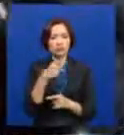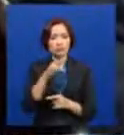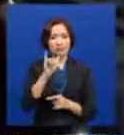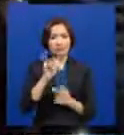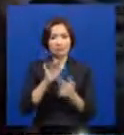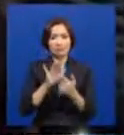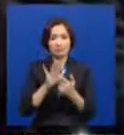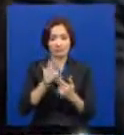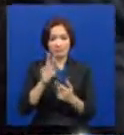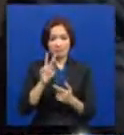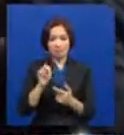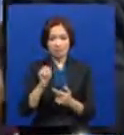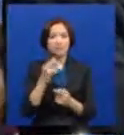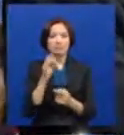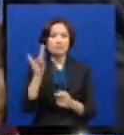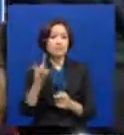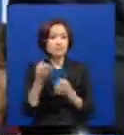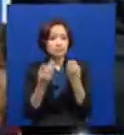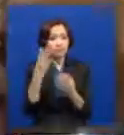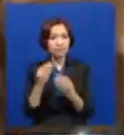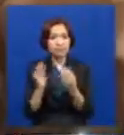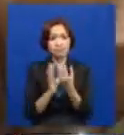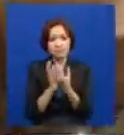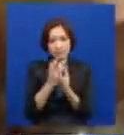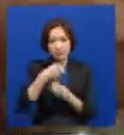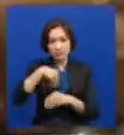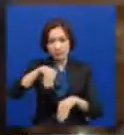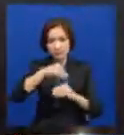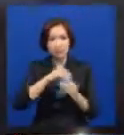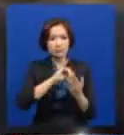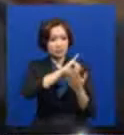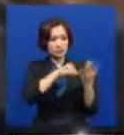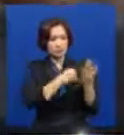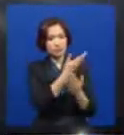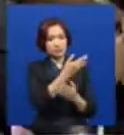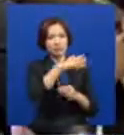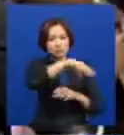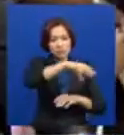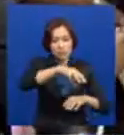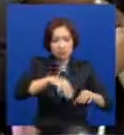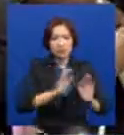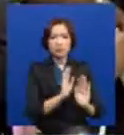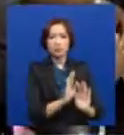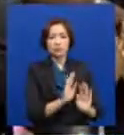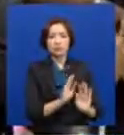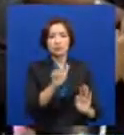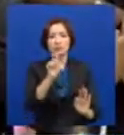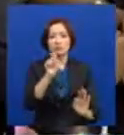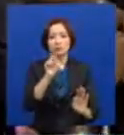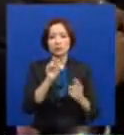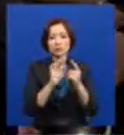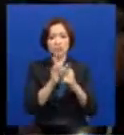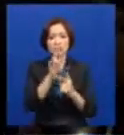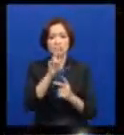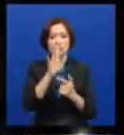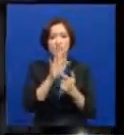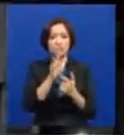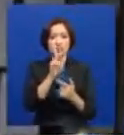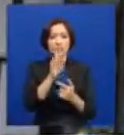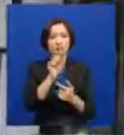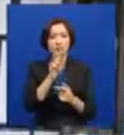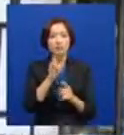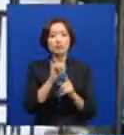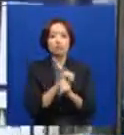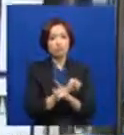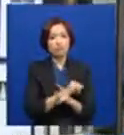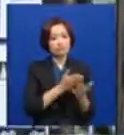างจังหวัดแจ้งการครอบครองได้ที่สำนักบริหารพื้นที่อนุรักษ์ที่1ถึง16และสำนักบริหารพื้นที่อนุรักษ์สาขาทุกสา